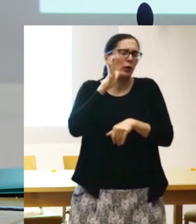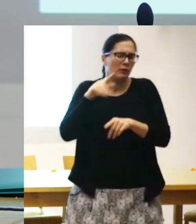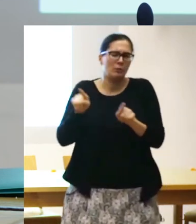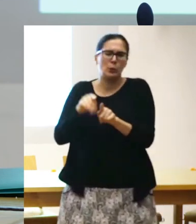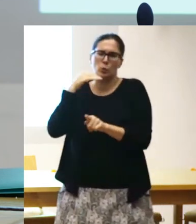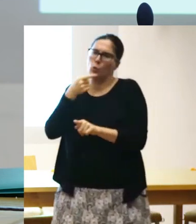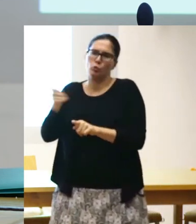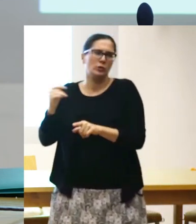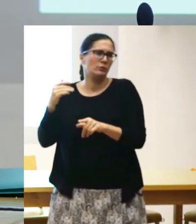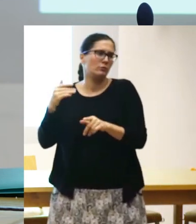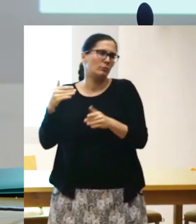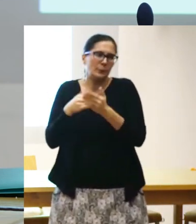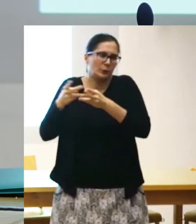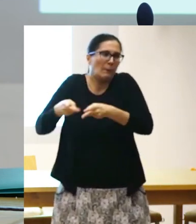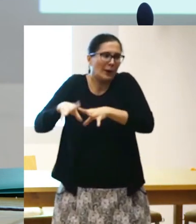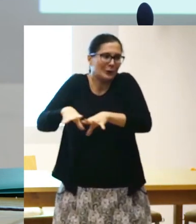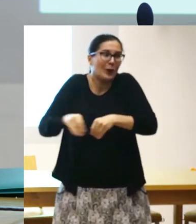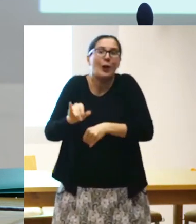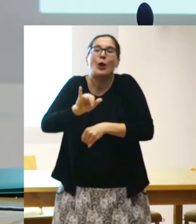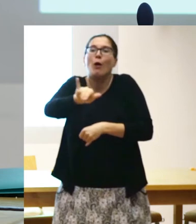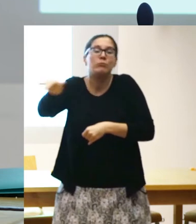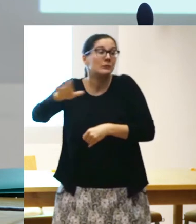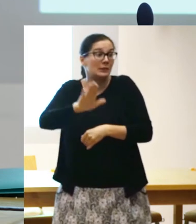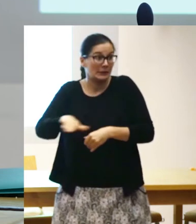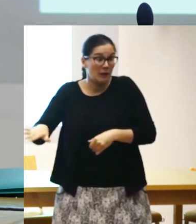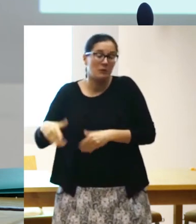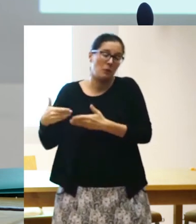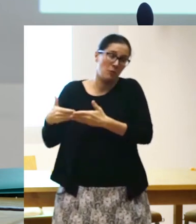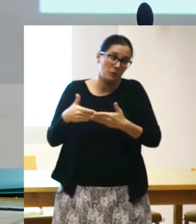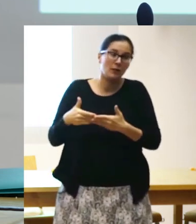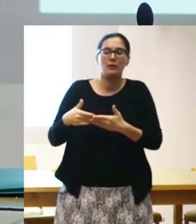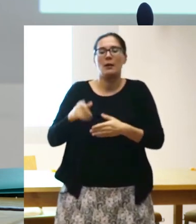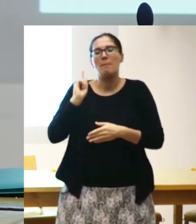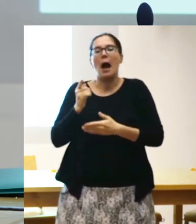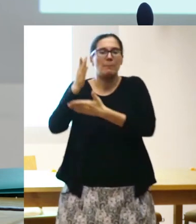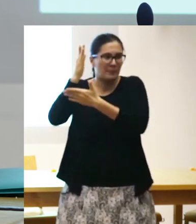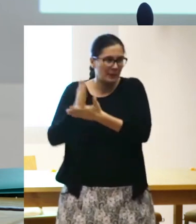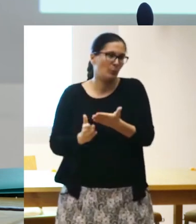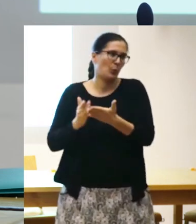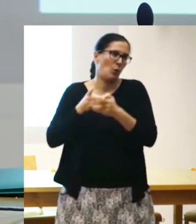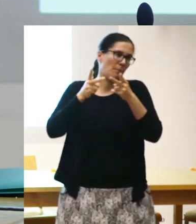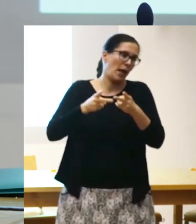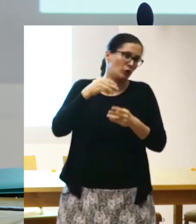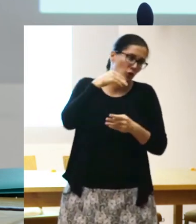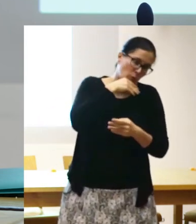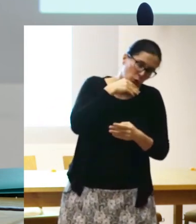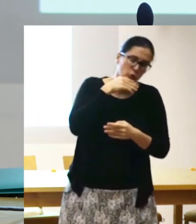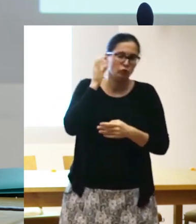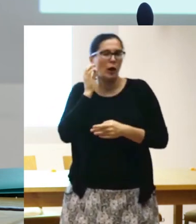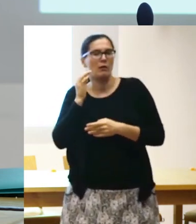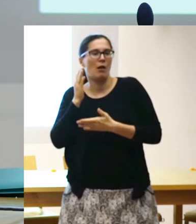muži, kteří mají děti a kteří si myslím, že by se o tu péči s těma ženami měli nějaké